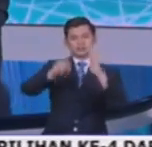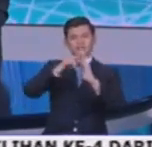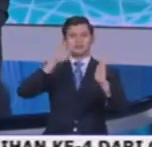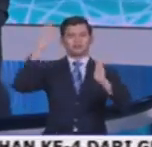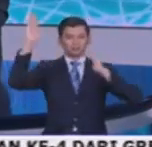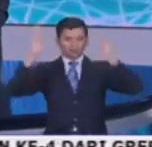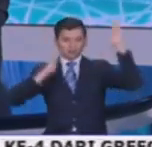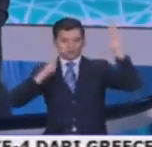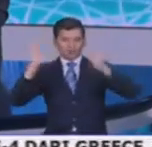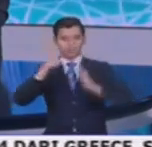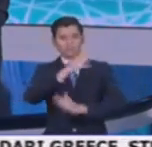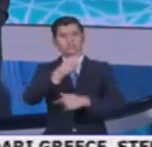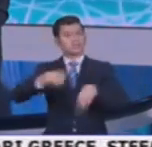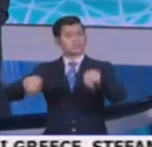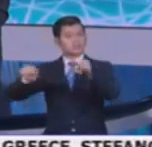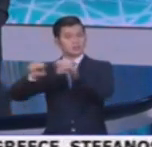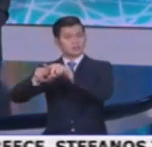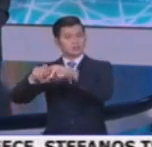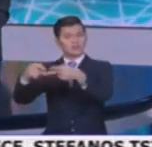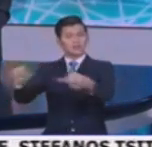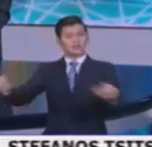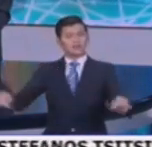kawasan pembangkang. Ia meliputi